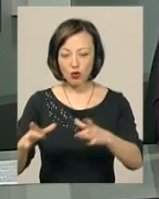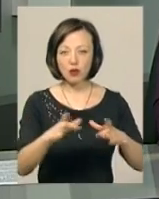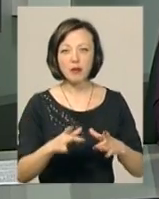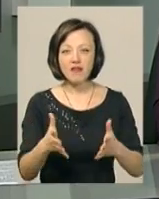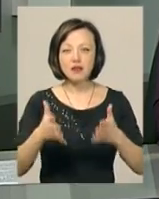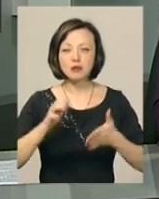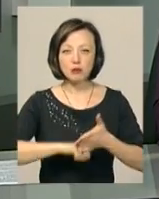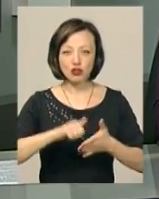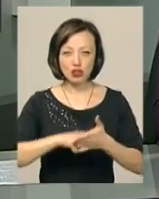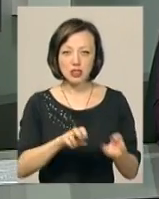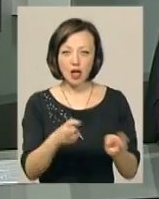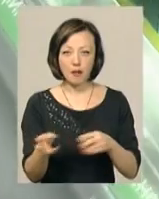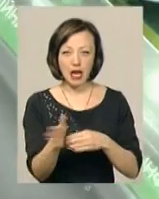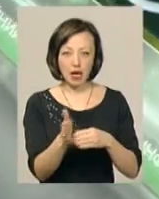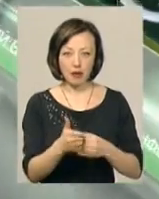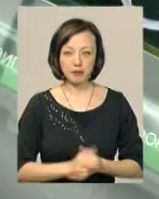причин загибелі риби.